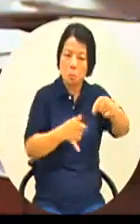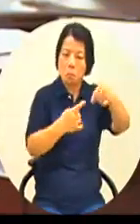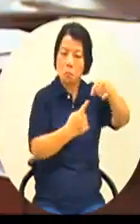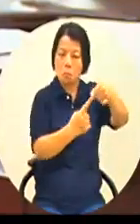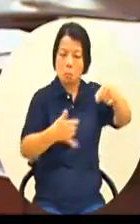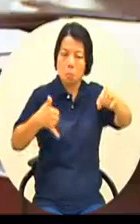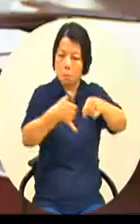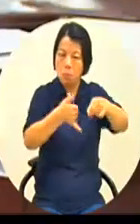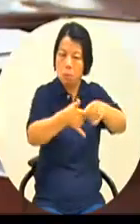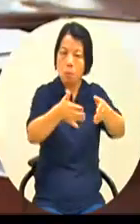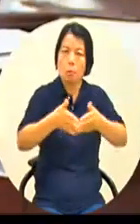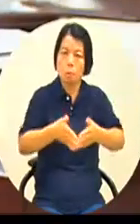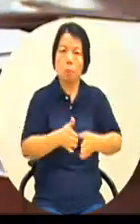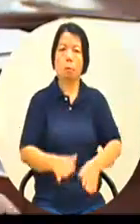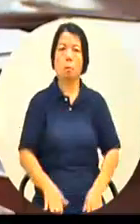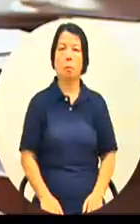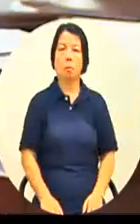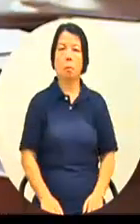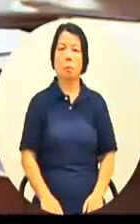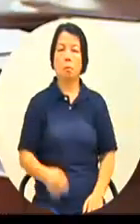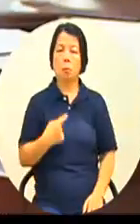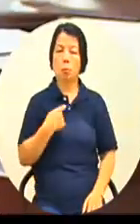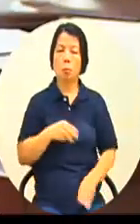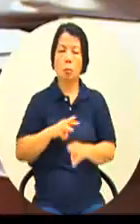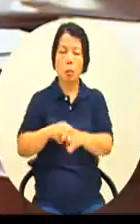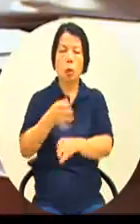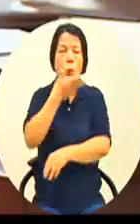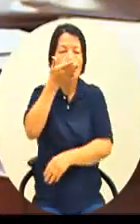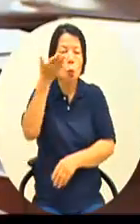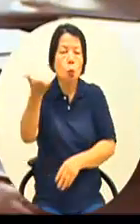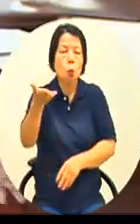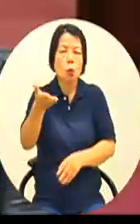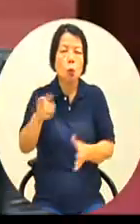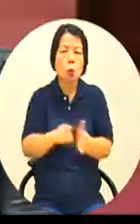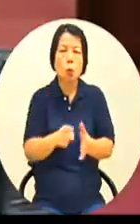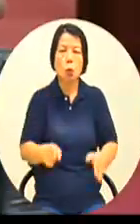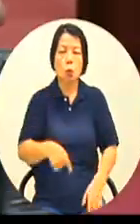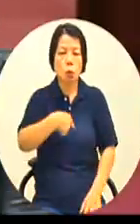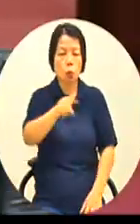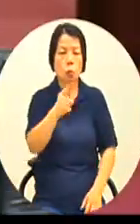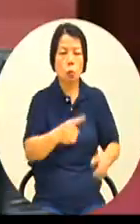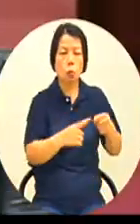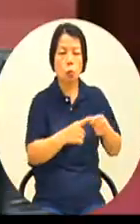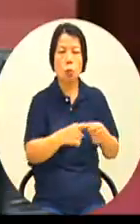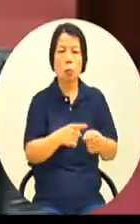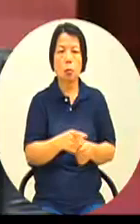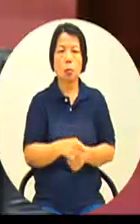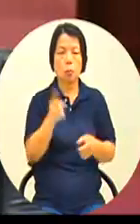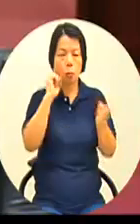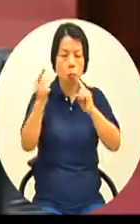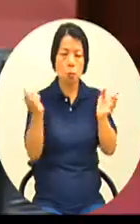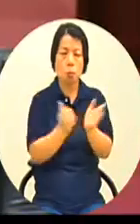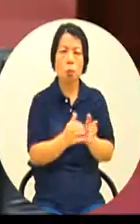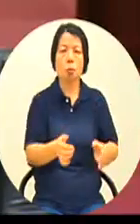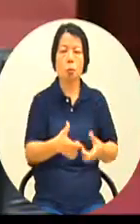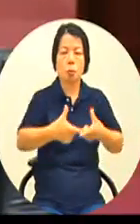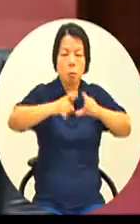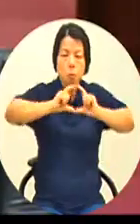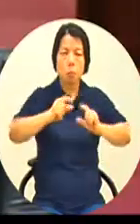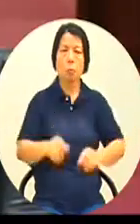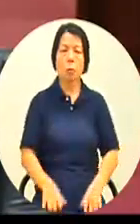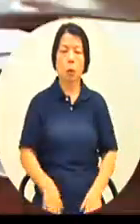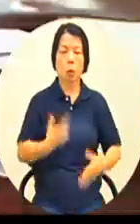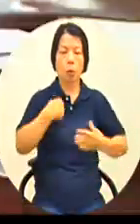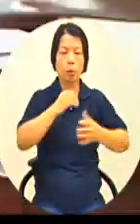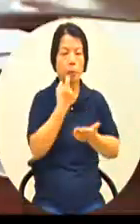哦，我今仔出去，我等下含个出去咧游览嘛，创啥话无对不对？我拢去车顶啊，公共，我就回来啊。我搁车顶啊，所以我一直在宣导